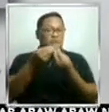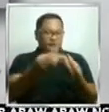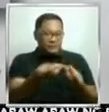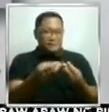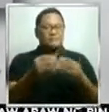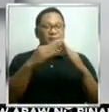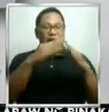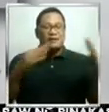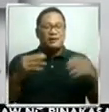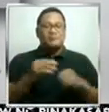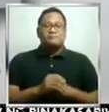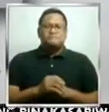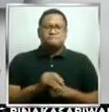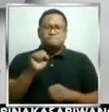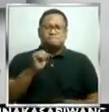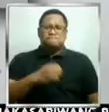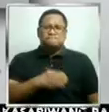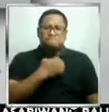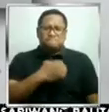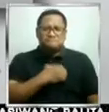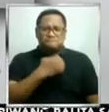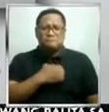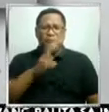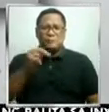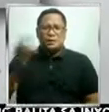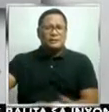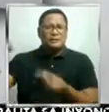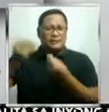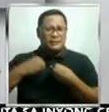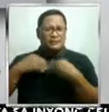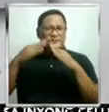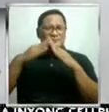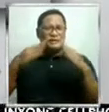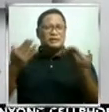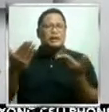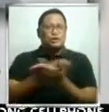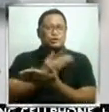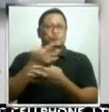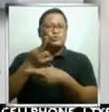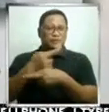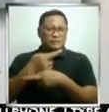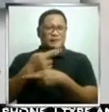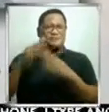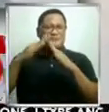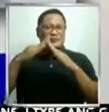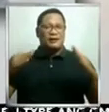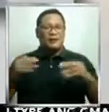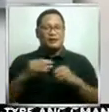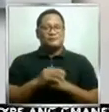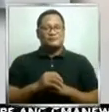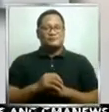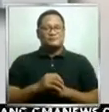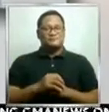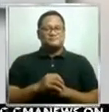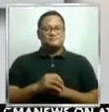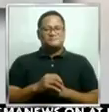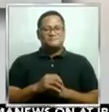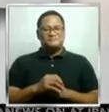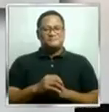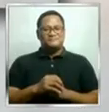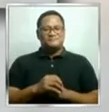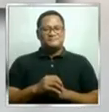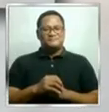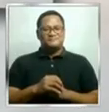Minette nang ibinigay na sa kanya ang newly renovated house. Aubrey Carampel, updated showbiz happenings.